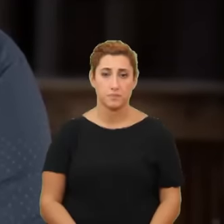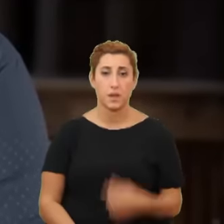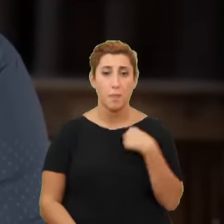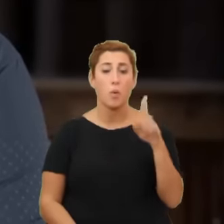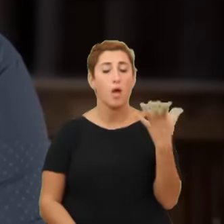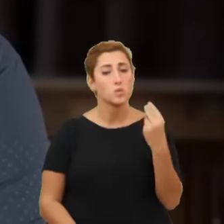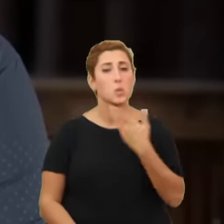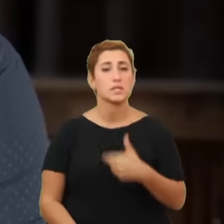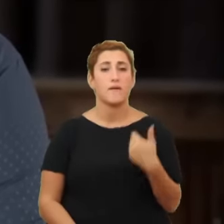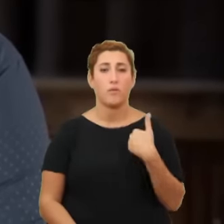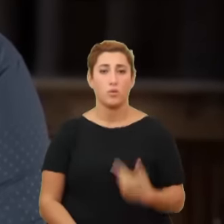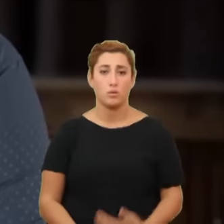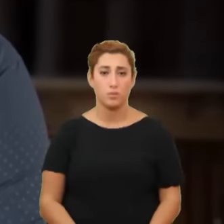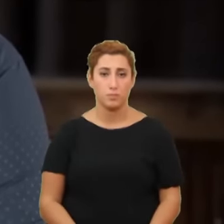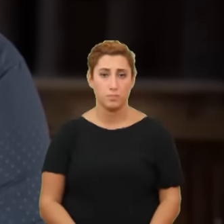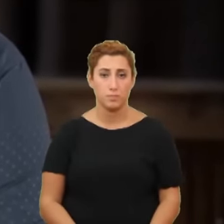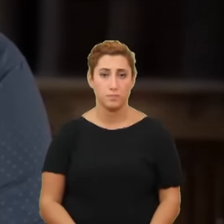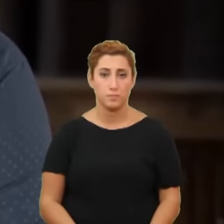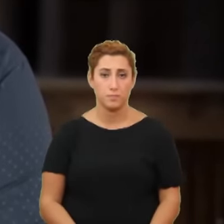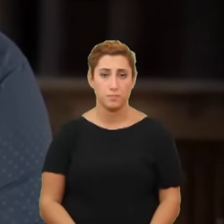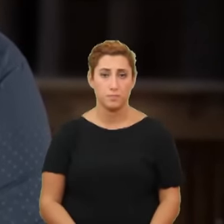Ben onu daha çok seviyordum.